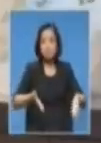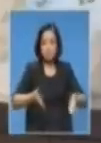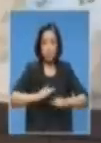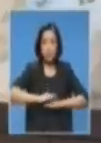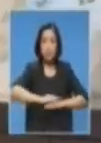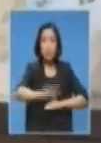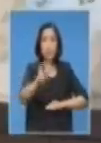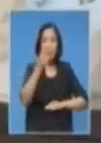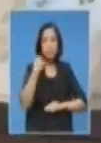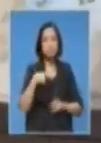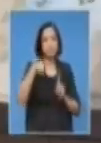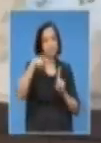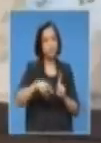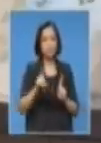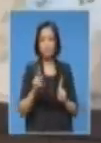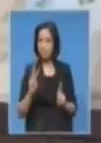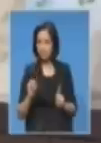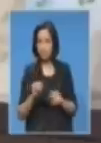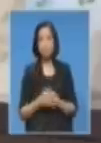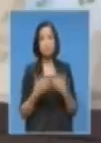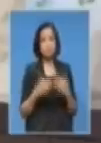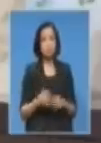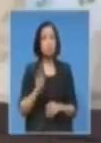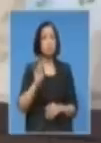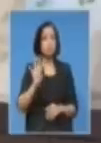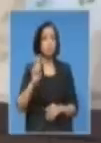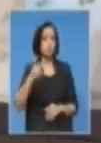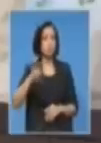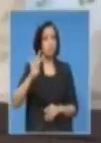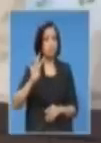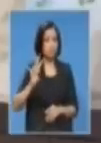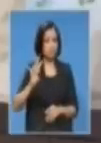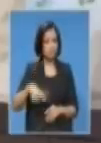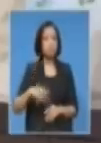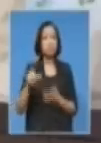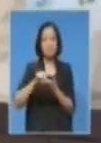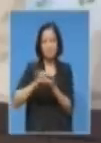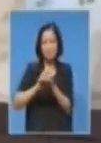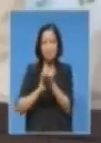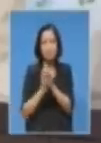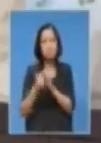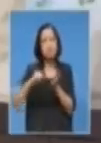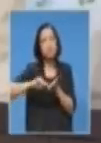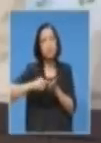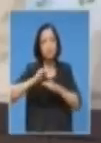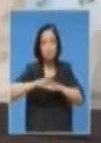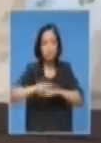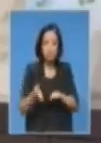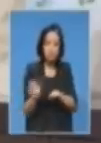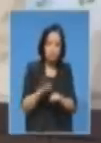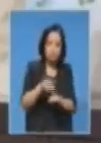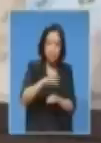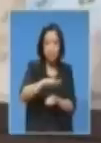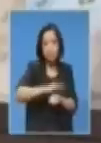ะครับก็จะอยู่ประมาณ 1,000 กิโลเมตรส่วนอีก 47,000 นั้นเนี่ยจะเป็นการปรับปรุงเรียกว่าซ่อมแซมปะผุอะไร